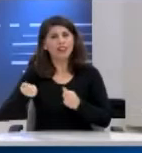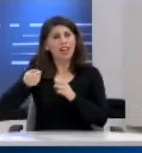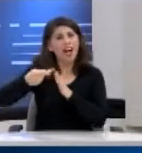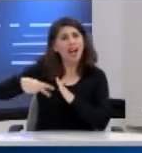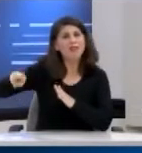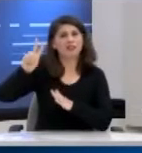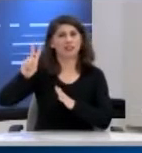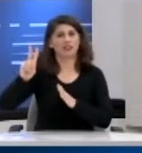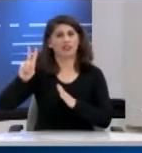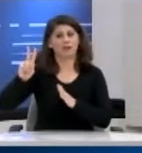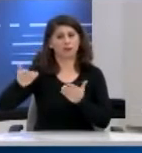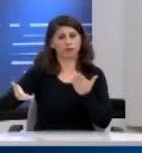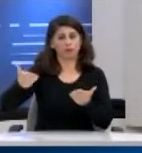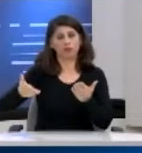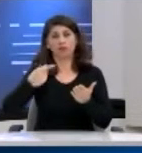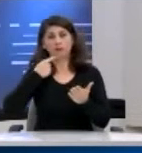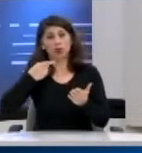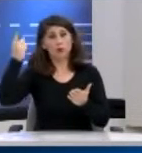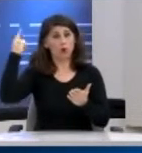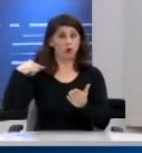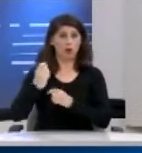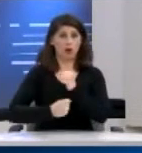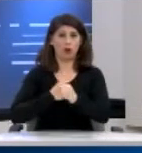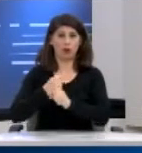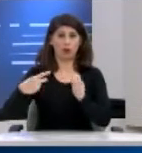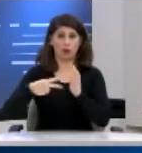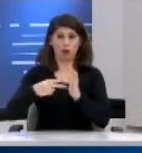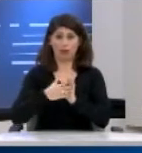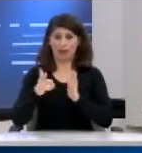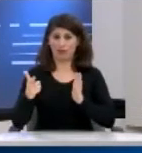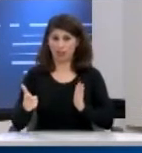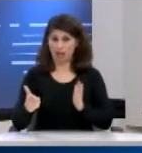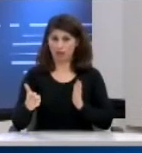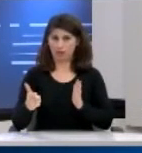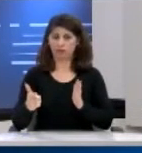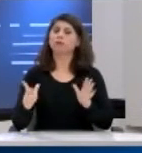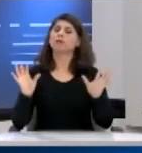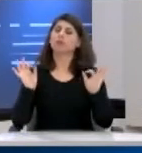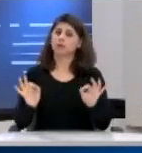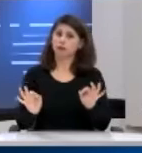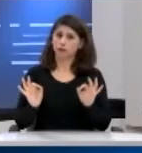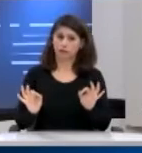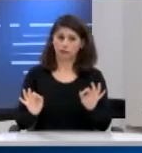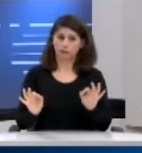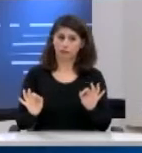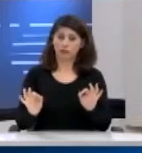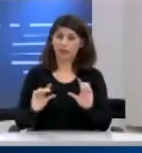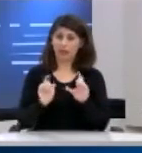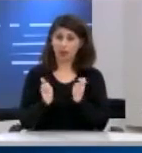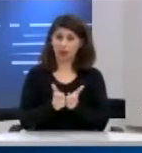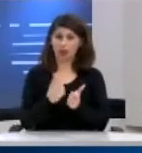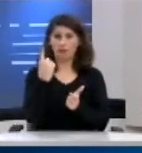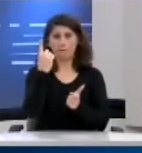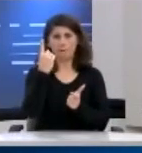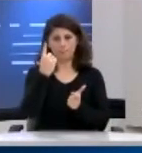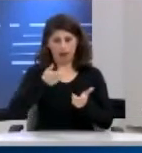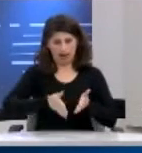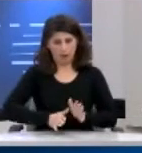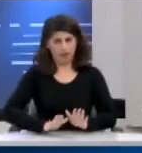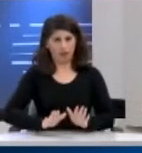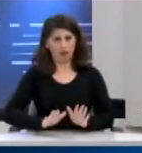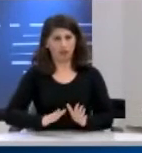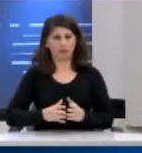το προηγούμενο έτος 17 και βεβαίως για τις οικογένειες με ένα παιδί